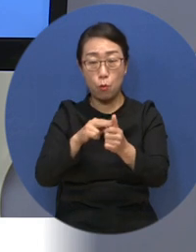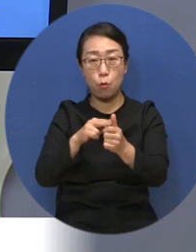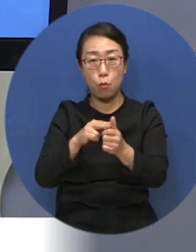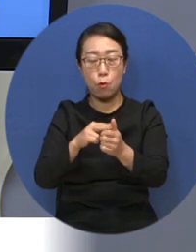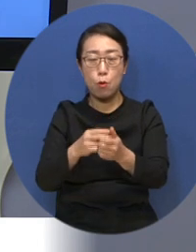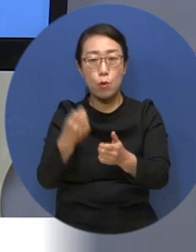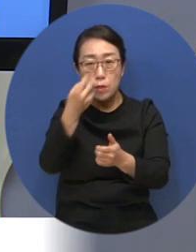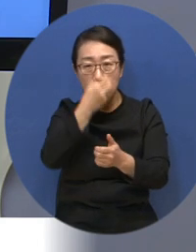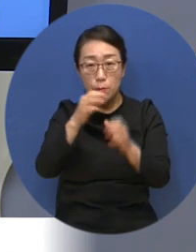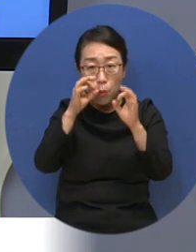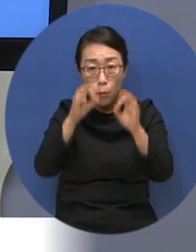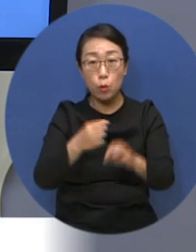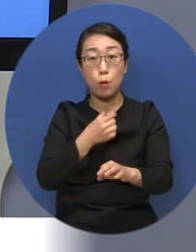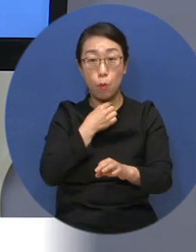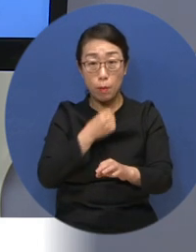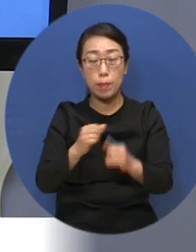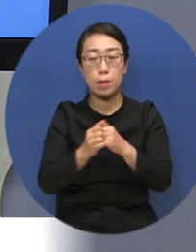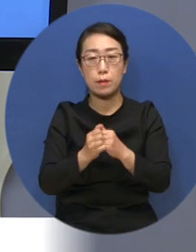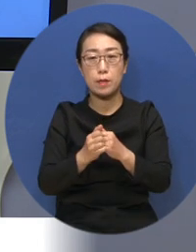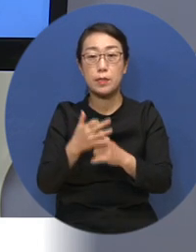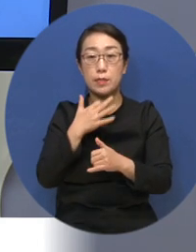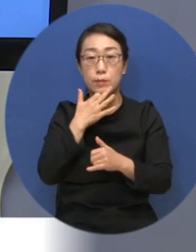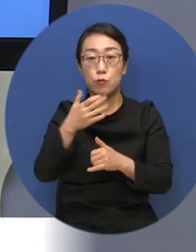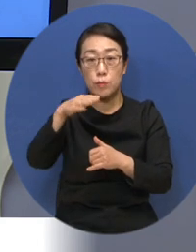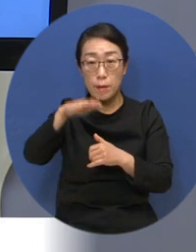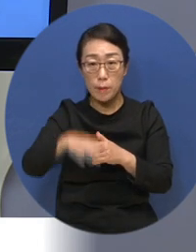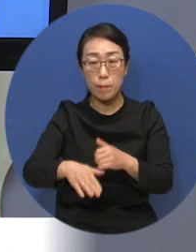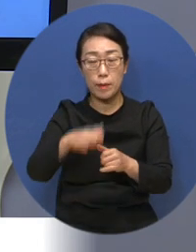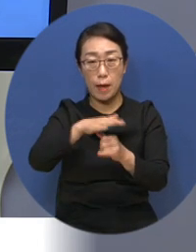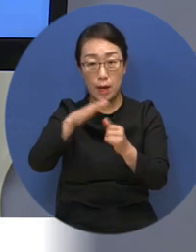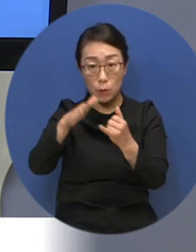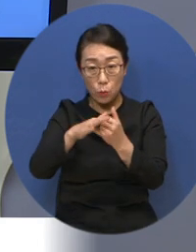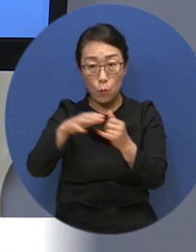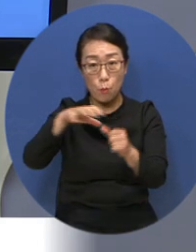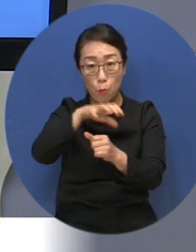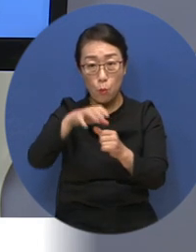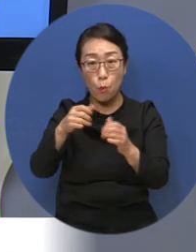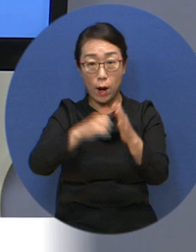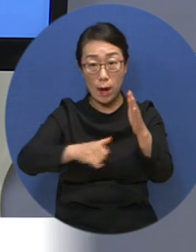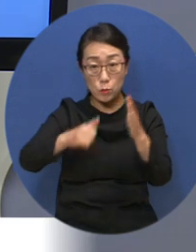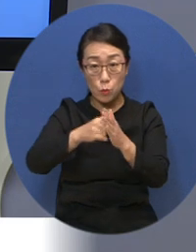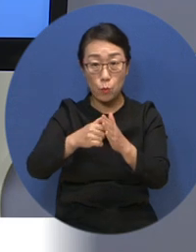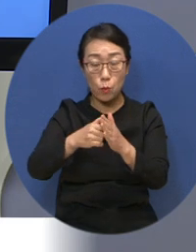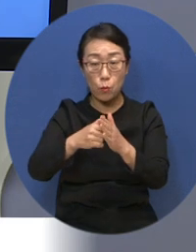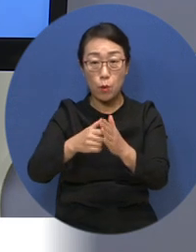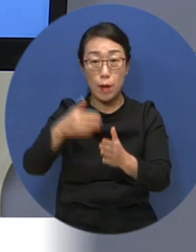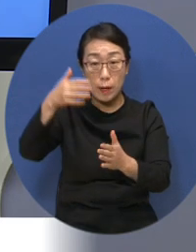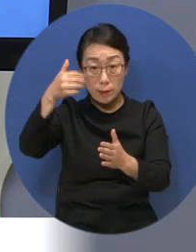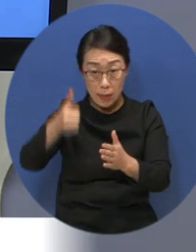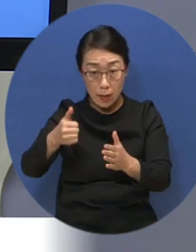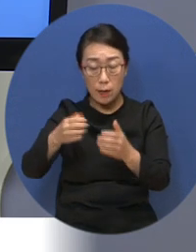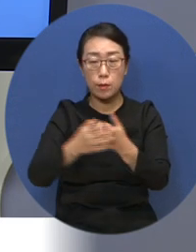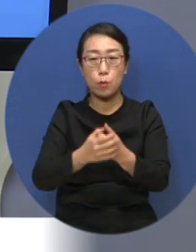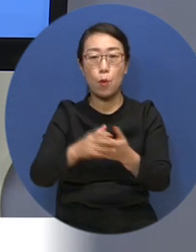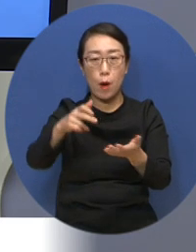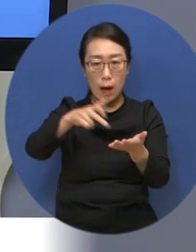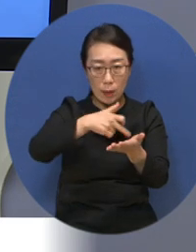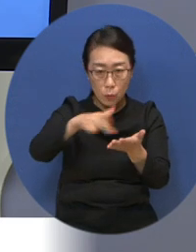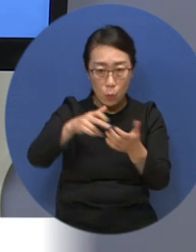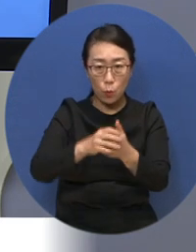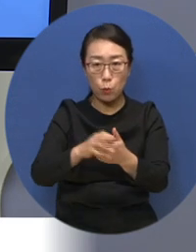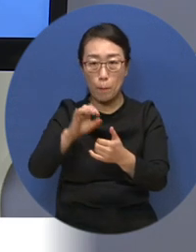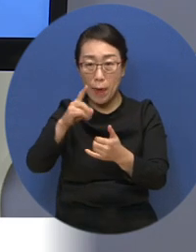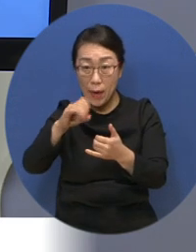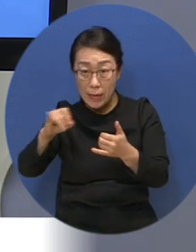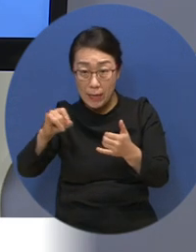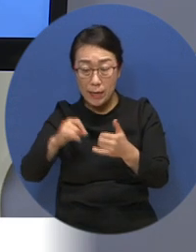수신과 열람을 원하는 19세 미만 아동 청소년 보호가 고 의 세대주는 카카오톡 또는 카카오 페이의